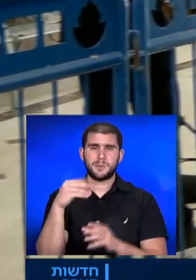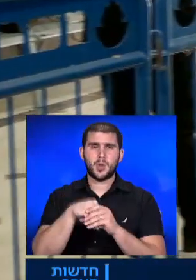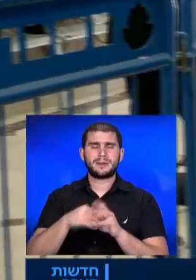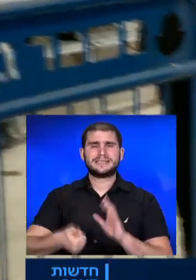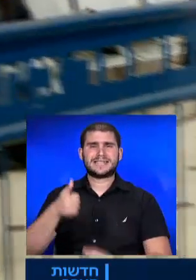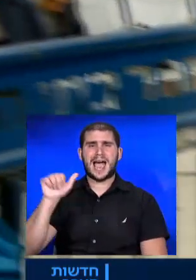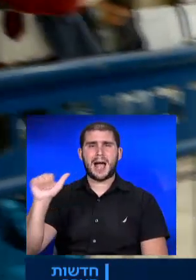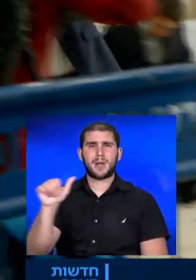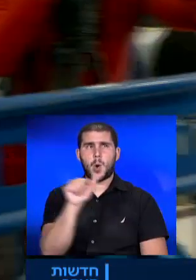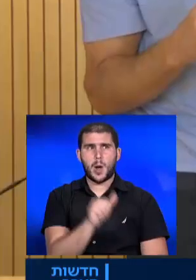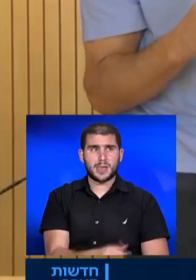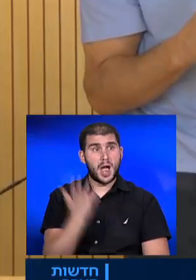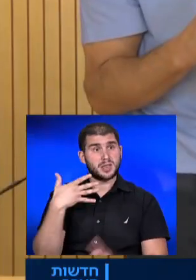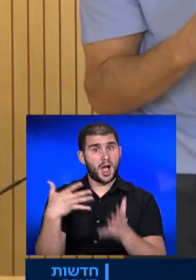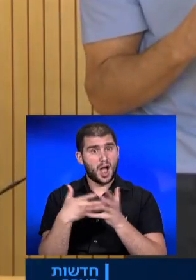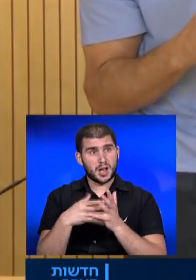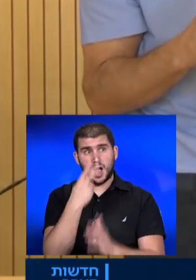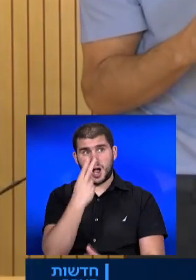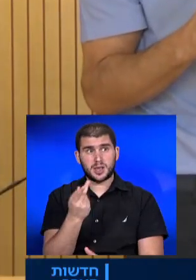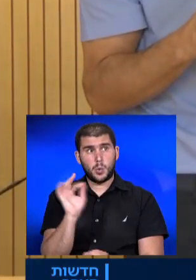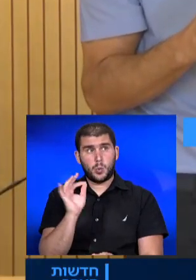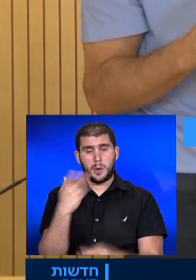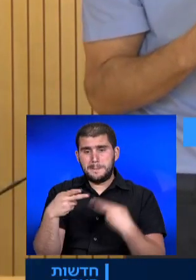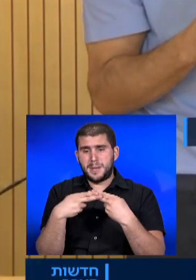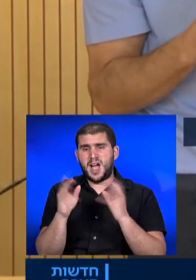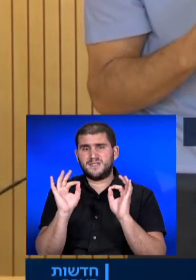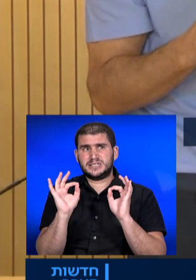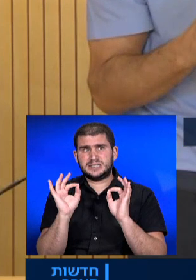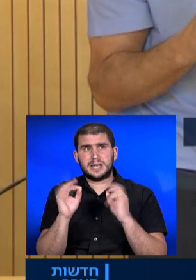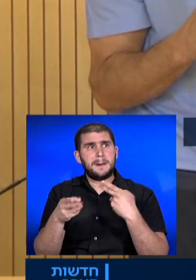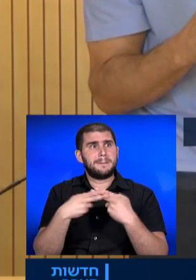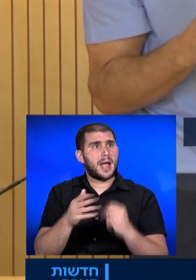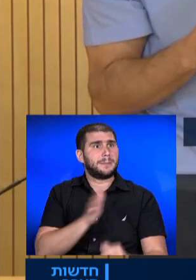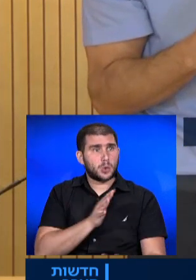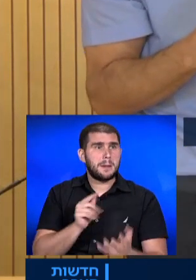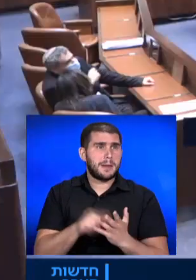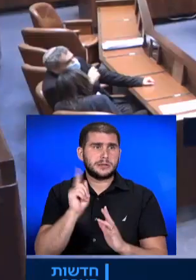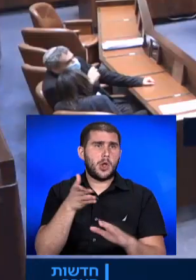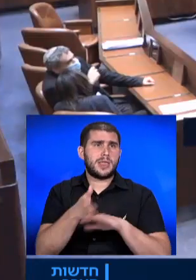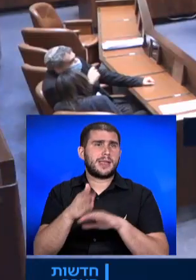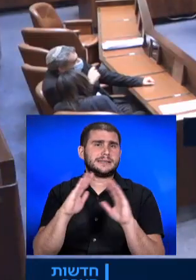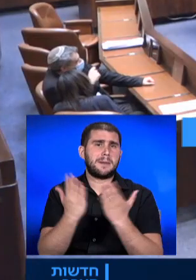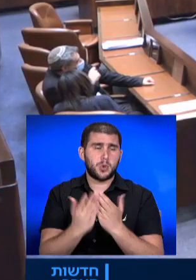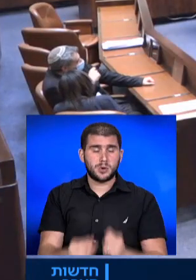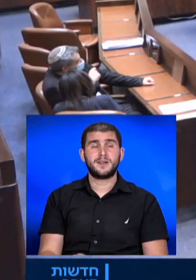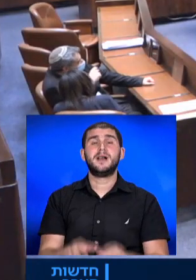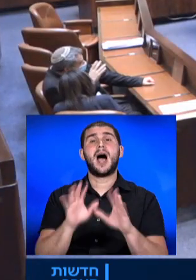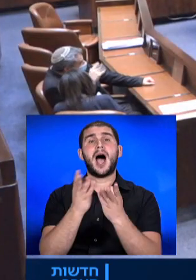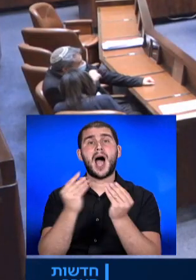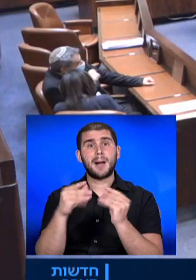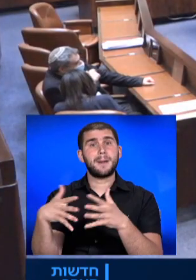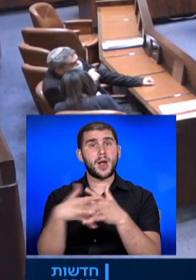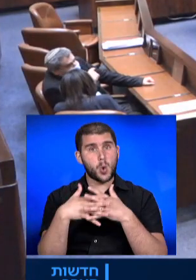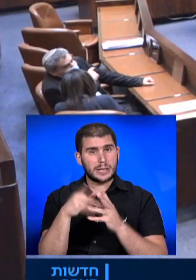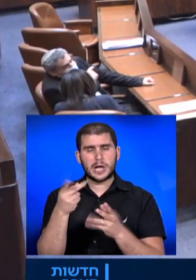אוחנה. הייתה כאן חקירה, ראתה שלא היה כאן מגע, שהוא מגע מסכן ולכן הוא לא נכנס לבידוד. וכך רבים בקואליציה